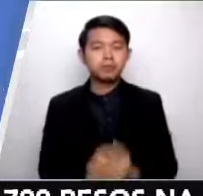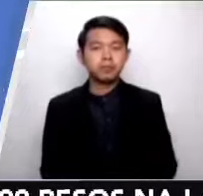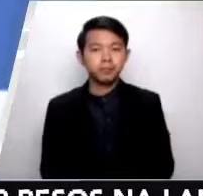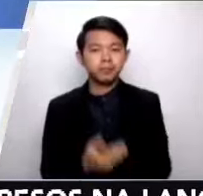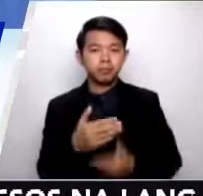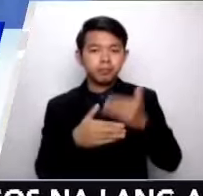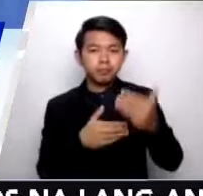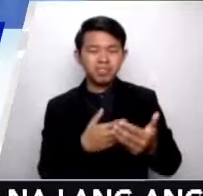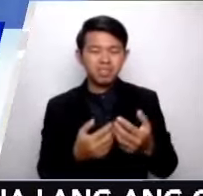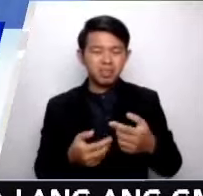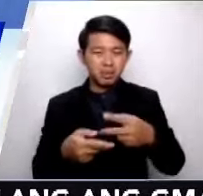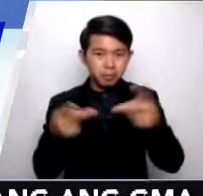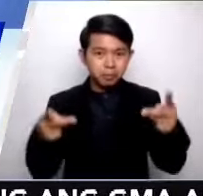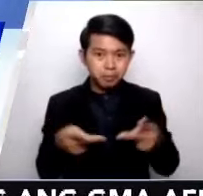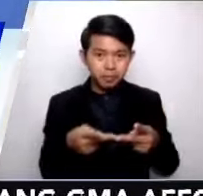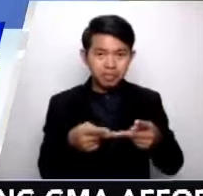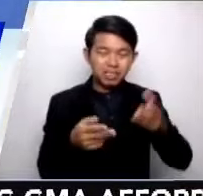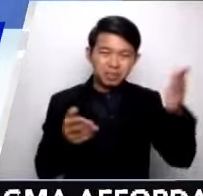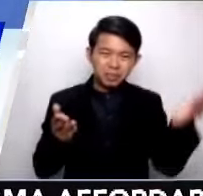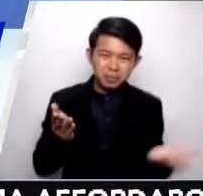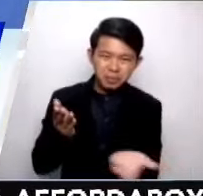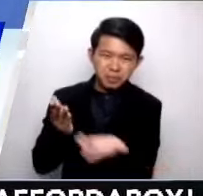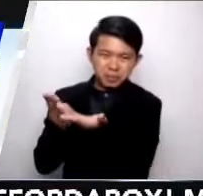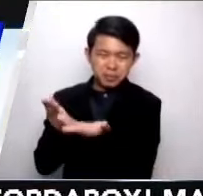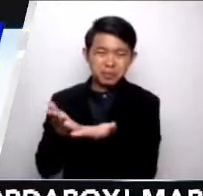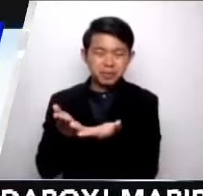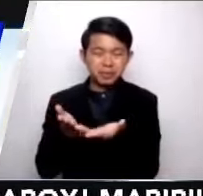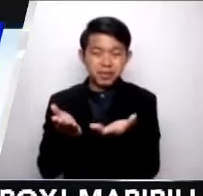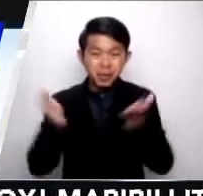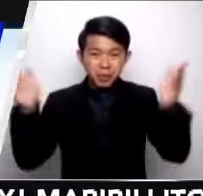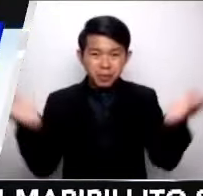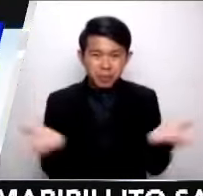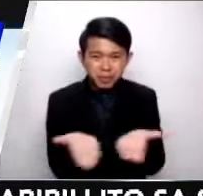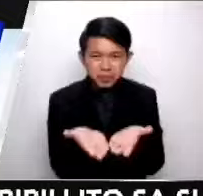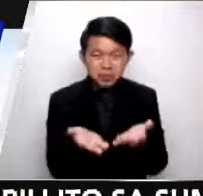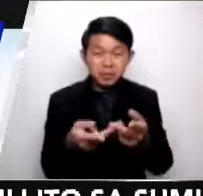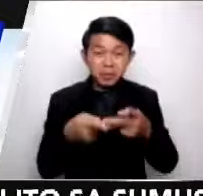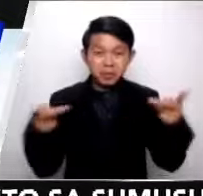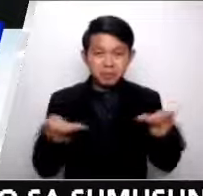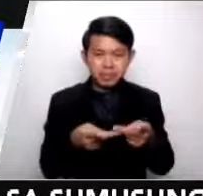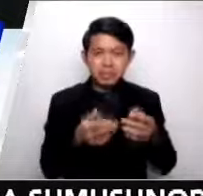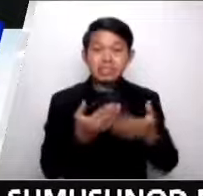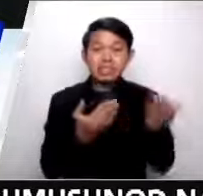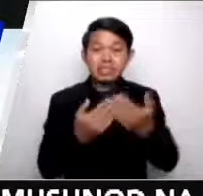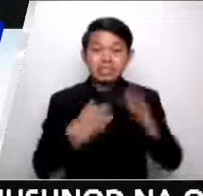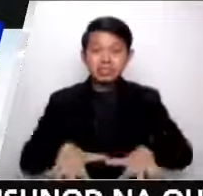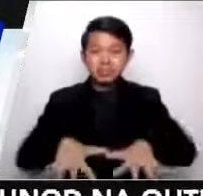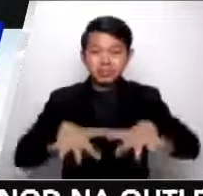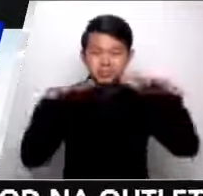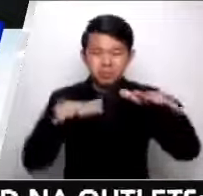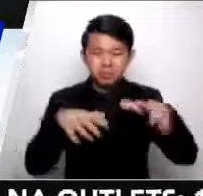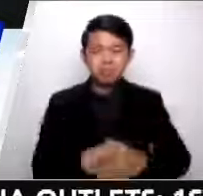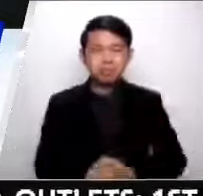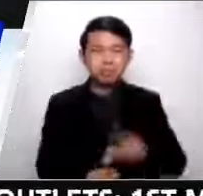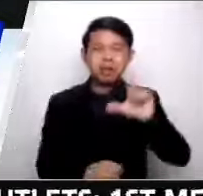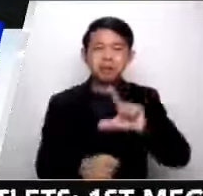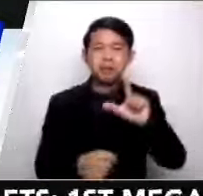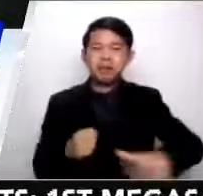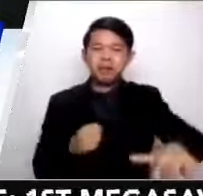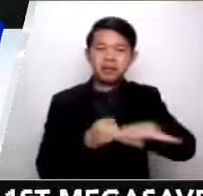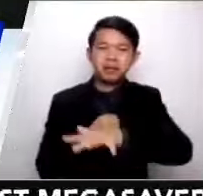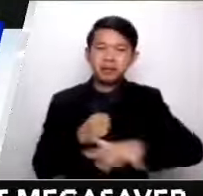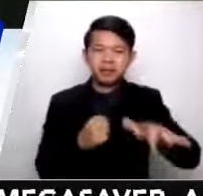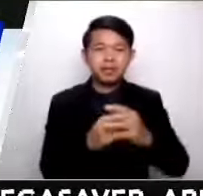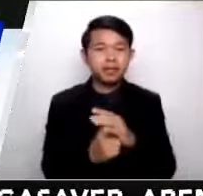ng Maykawayan. Talaga pong mababa na po talaga itong lugar namin na ito. Tapos nasabayan pa po no, mga